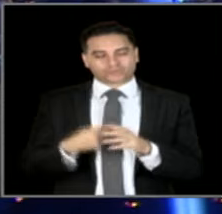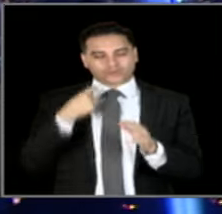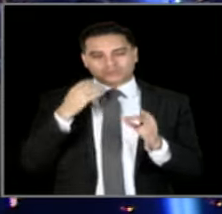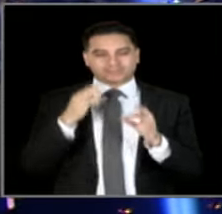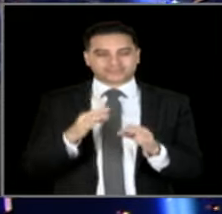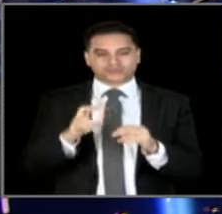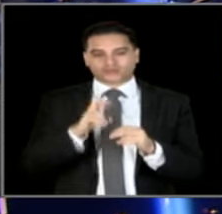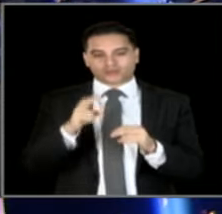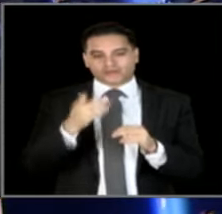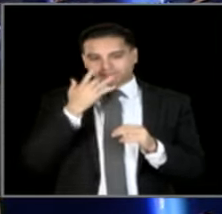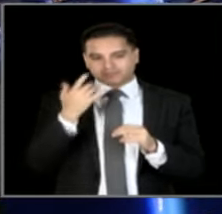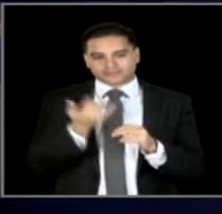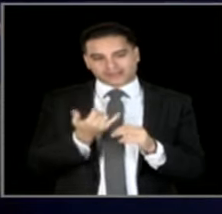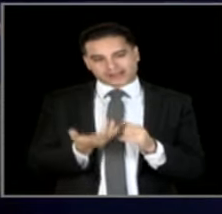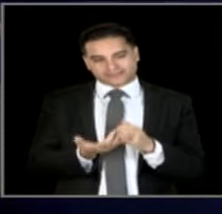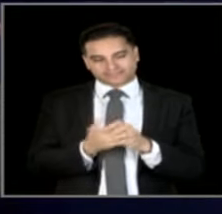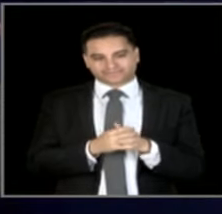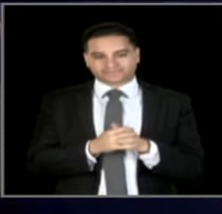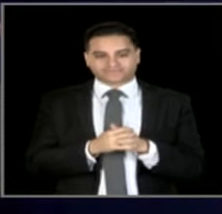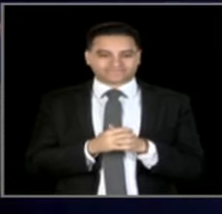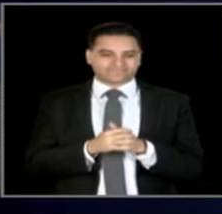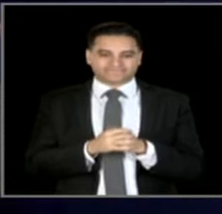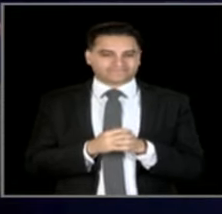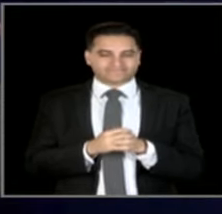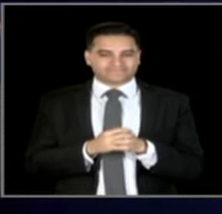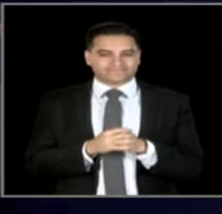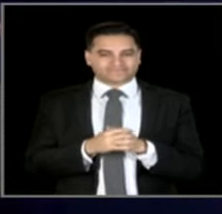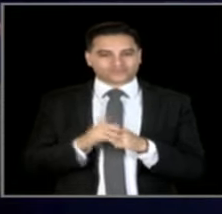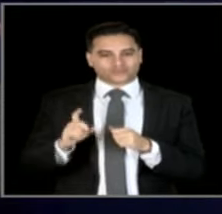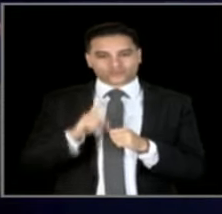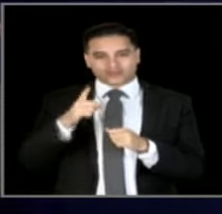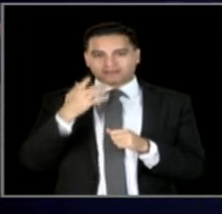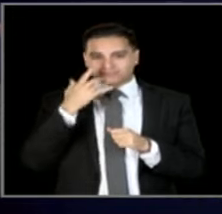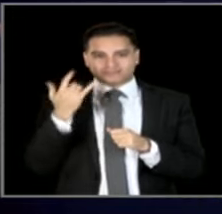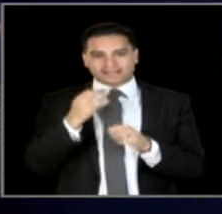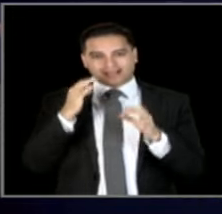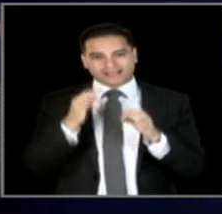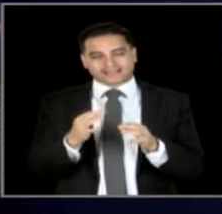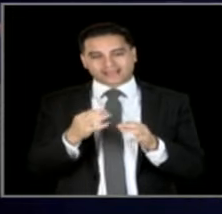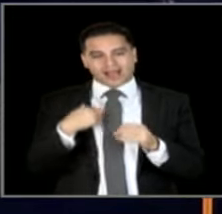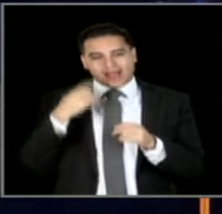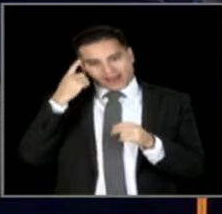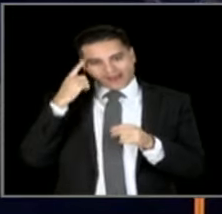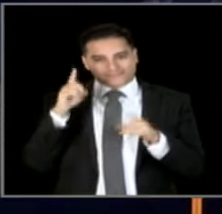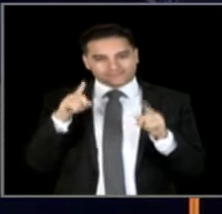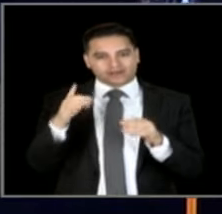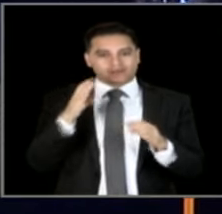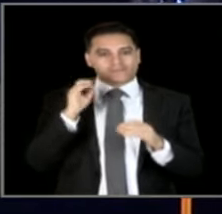خسارة. السؤال ده كان سهل جدا، أنا توقعت إنه هيتجاوب في ثانية.